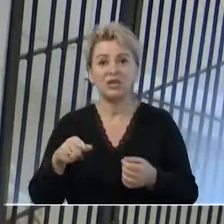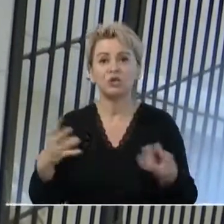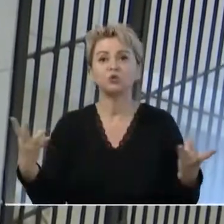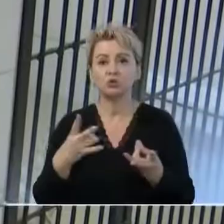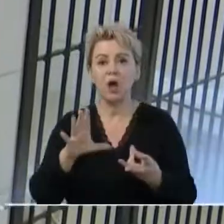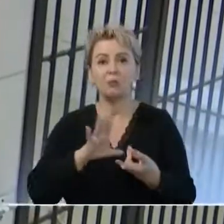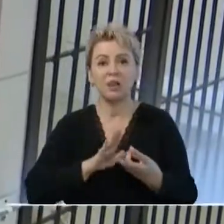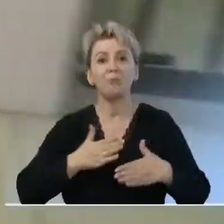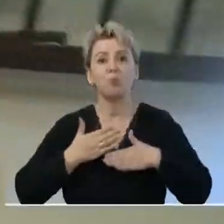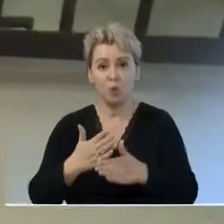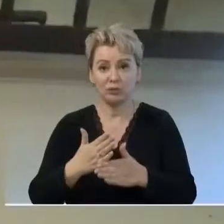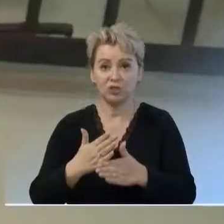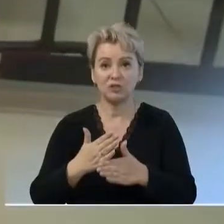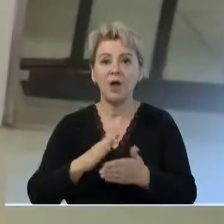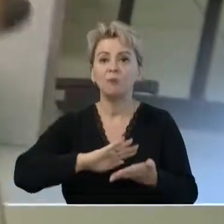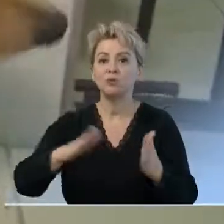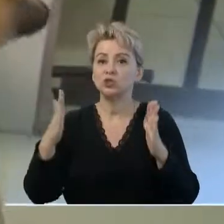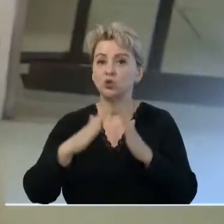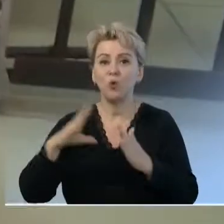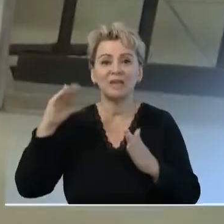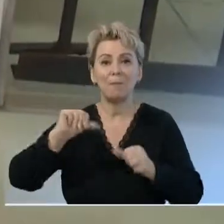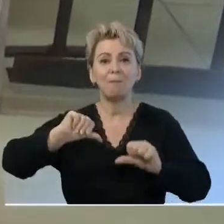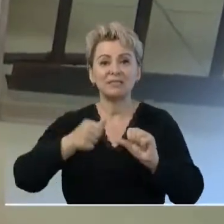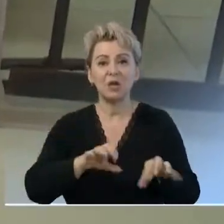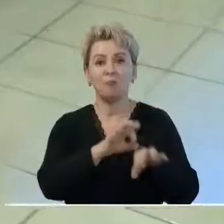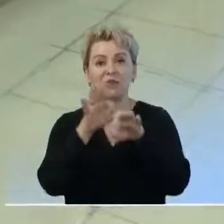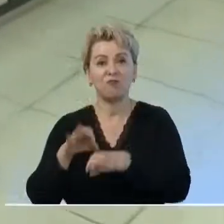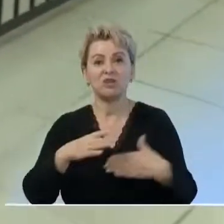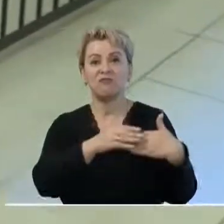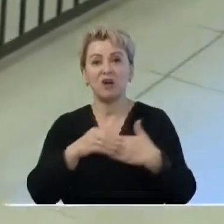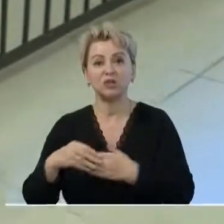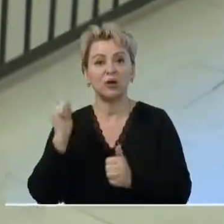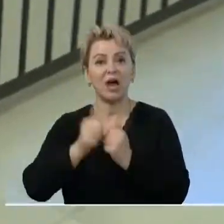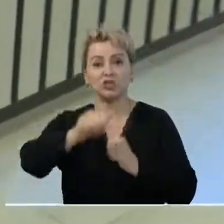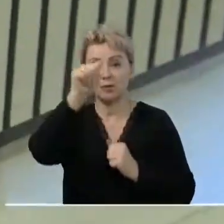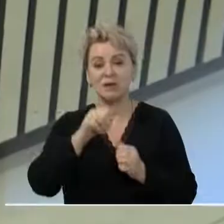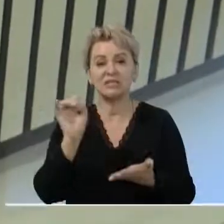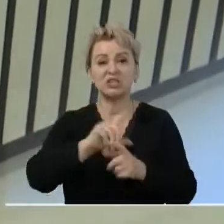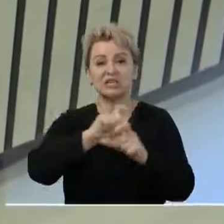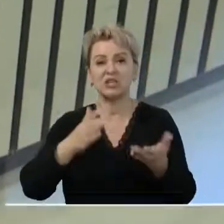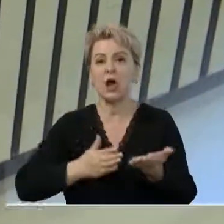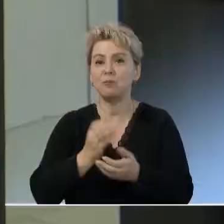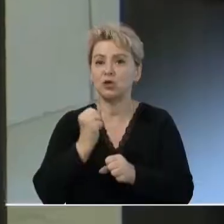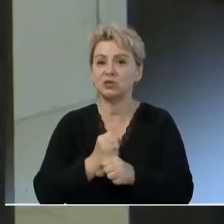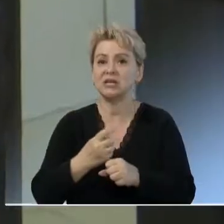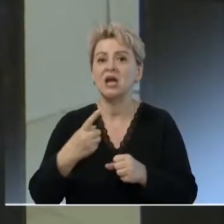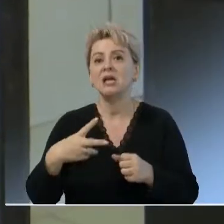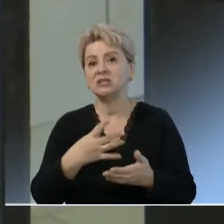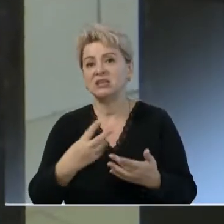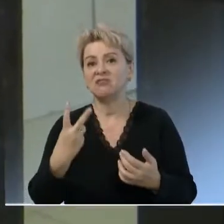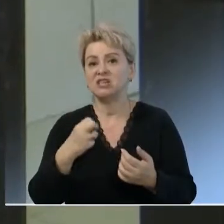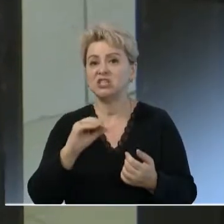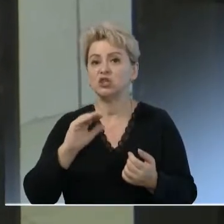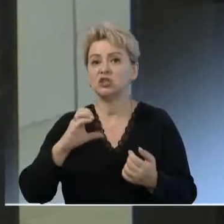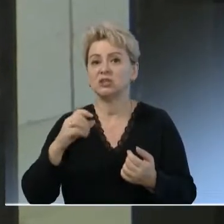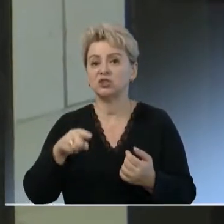требовалась какая-то помощь. Бездомных собак регулярно приводят волонтеры. Ежемесячно в центре стерилизуют пару сотен собак, и денег